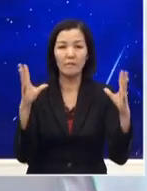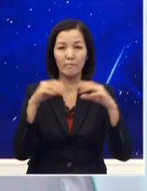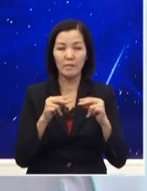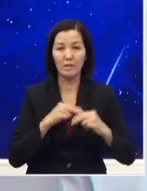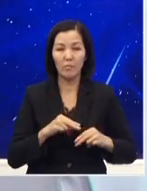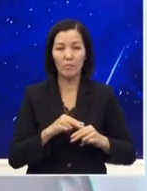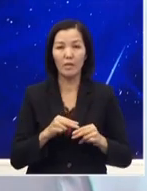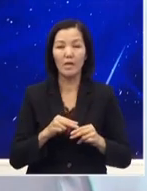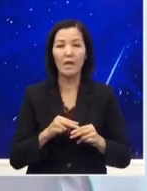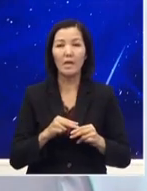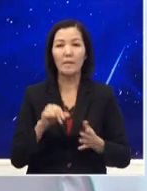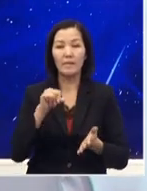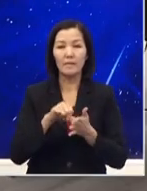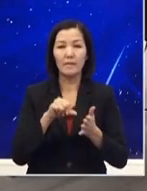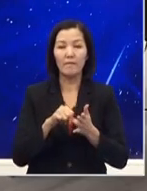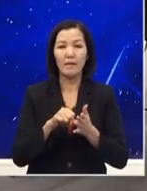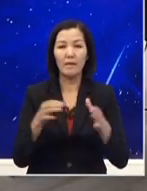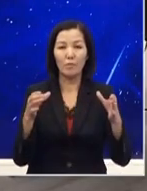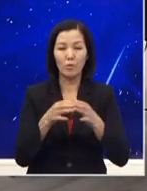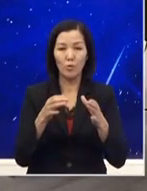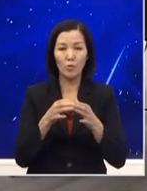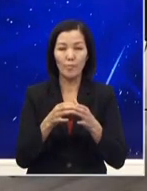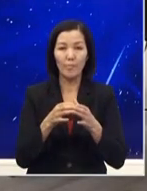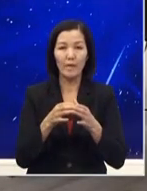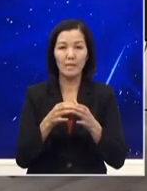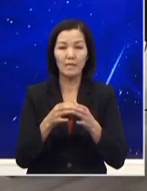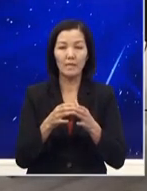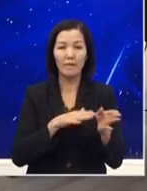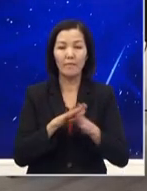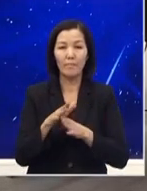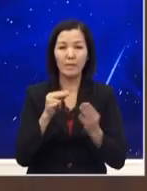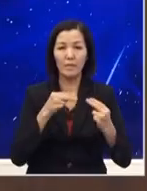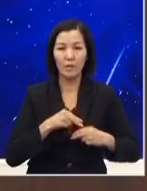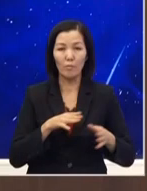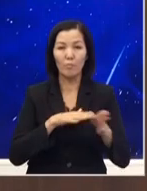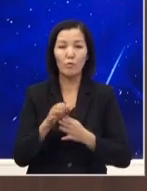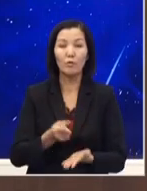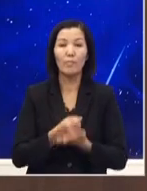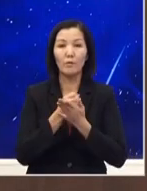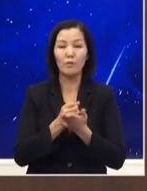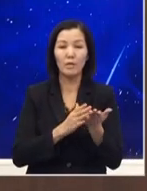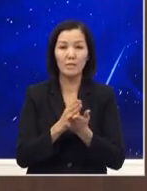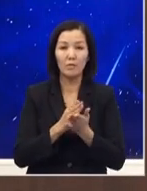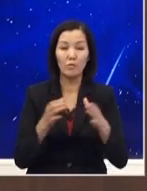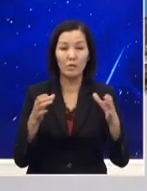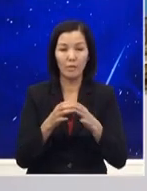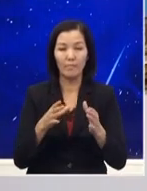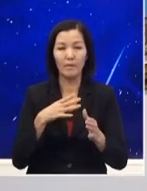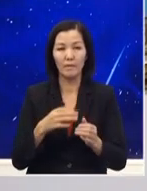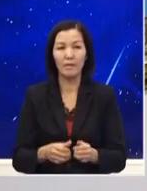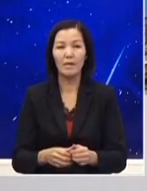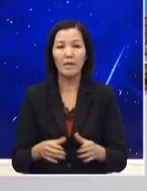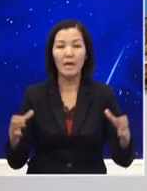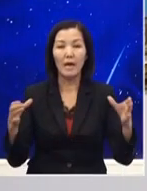сотрудничества. Как отметили представители мониторинговой группы, для выполнения своей работы они получают полную поддержку от сотрудников департамента.